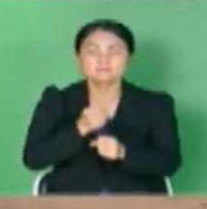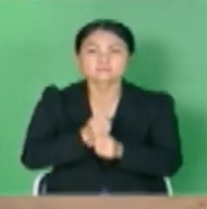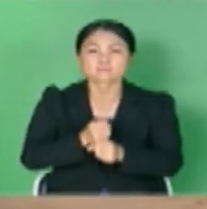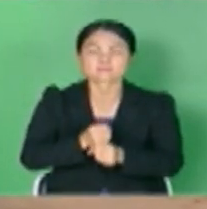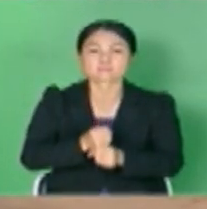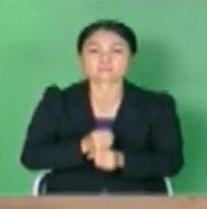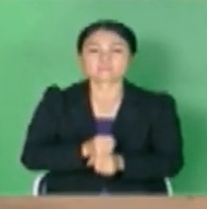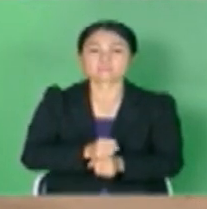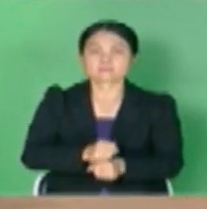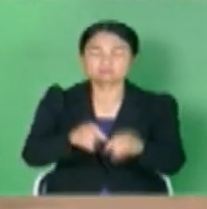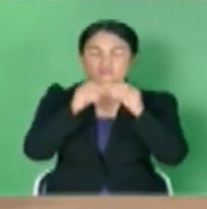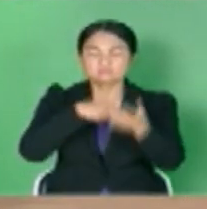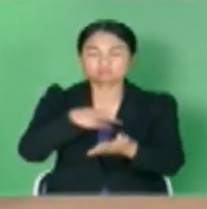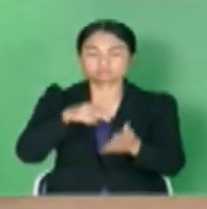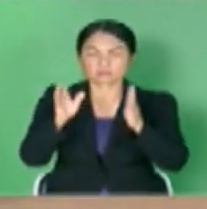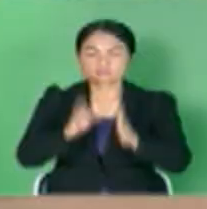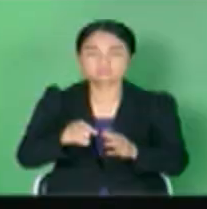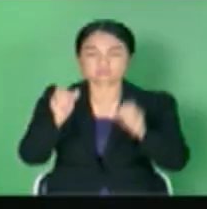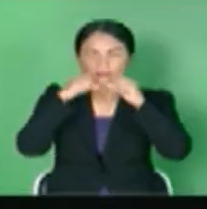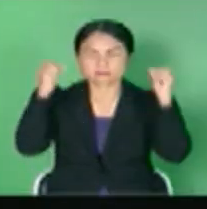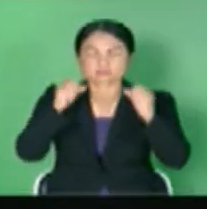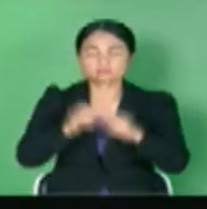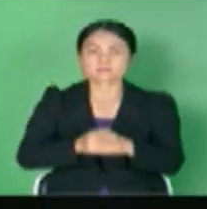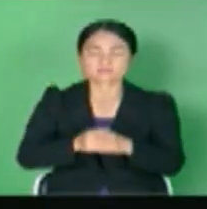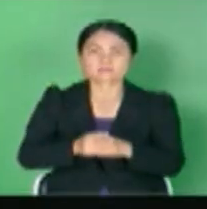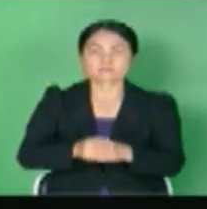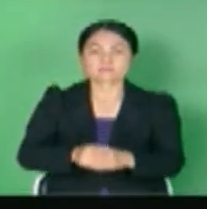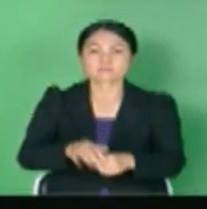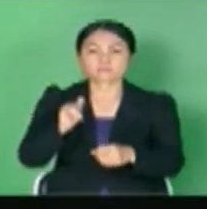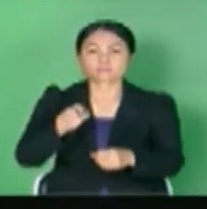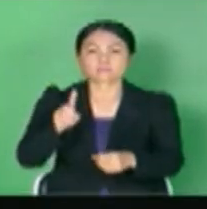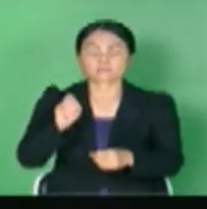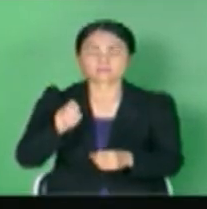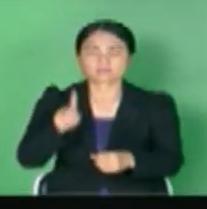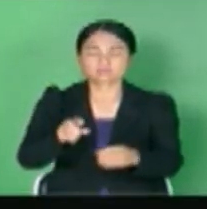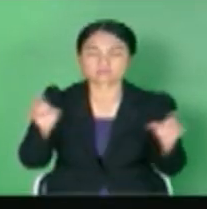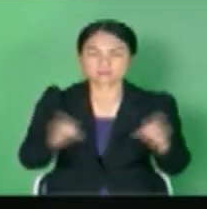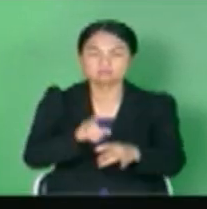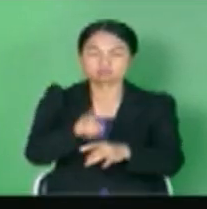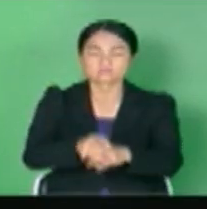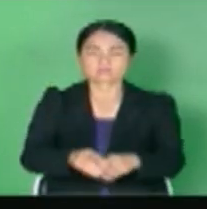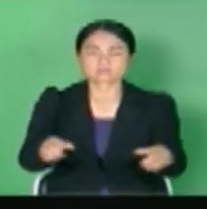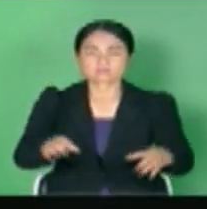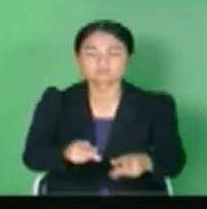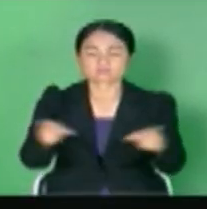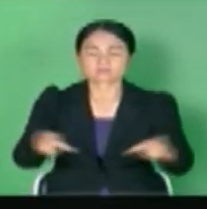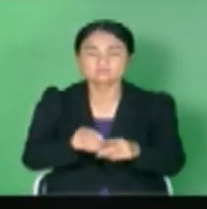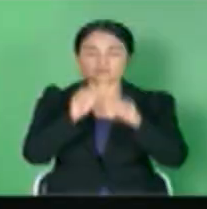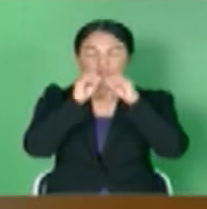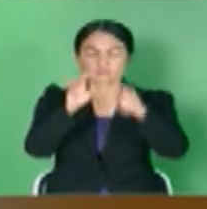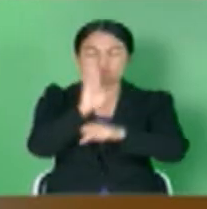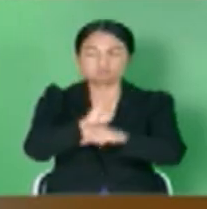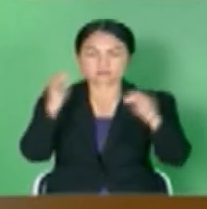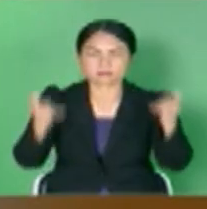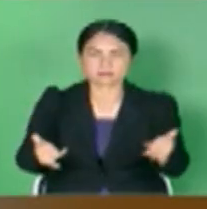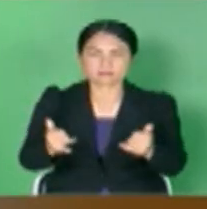ជួលតារាល្បីៗឲ្យផ្សព្វផ្សាយតាម Idol បាទតាមរយៈ Idol របស់ពួកគេទីតាំងនឹងព្រឹត្តិការណ៍ផ្សាយប្រតិកម្មទាំ